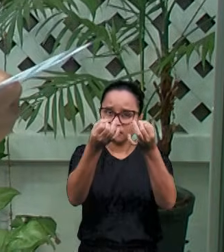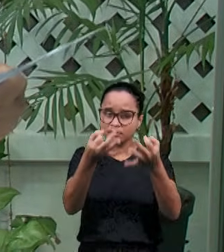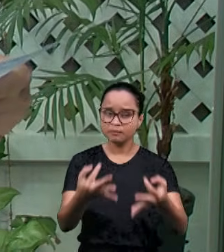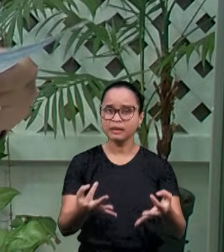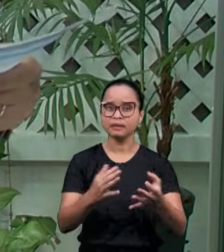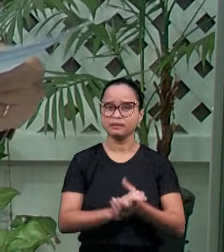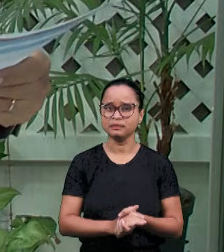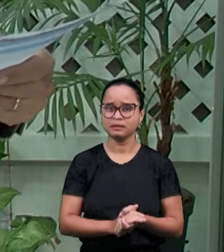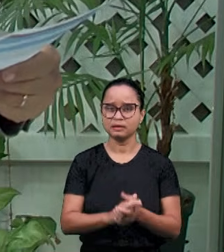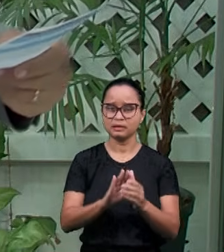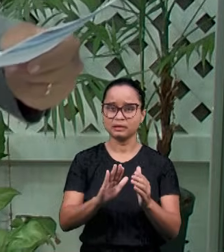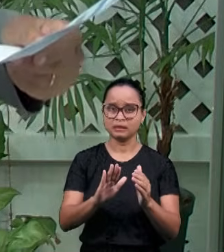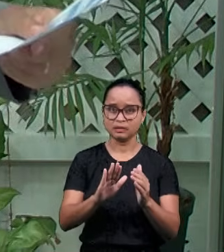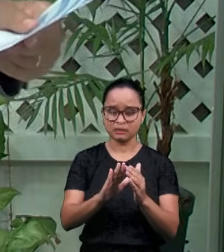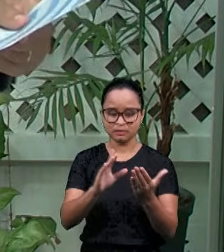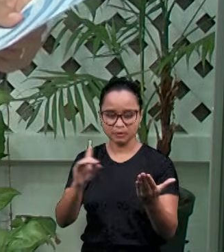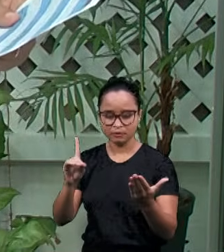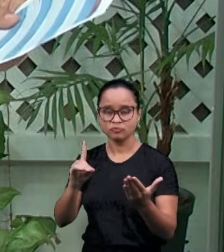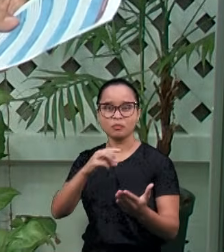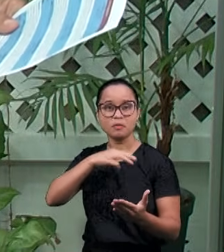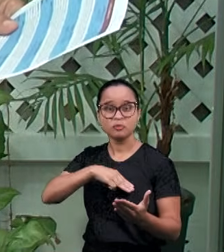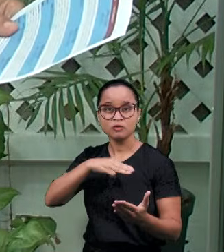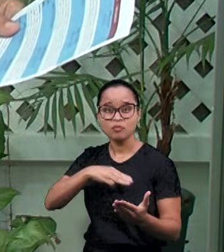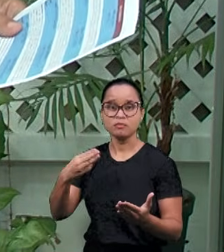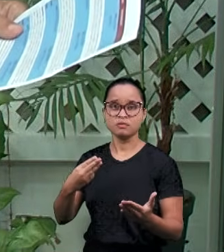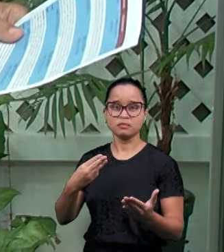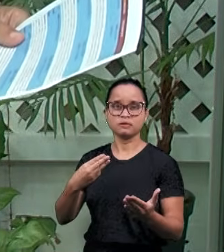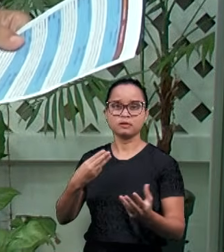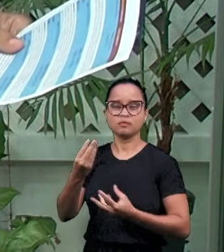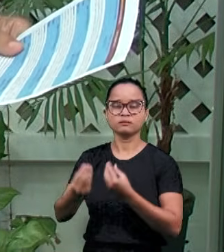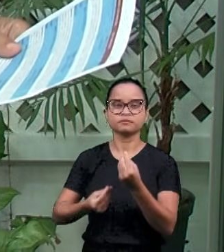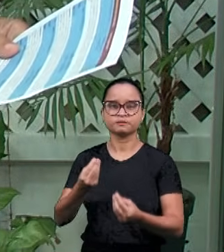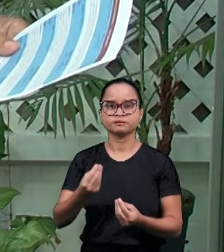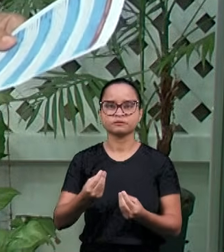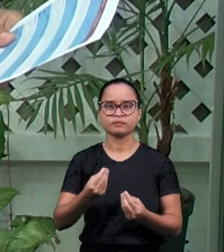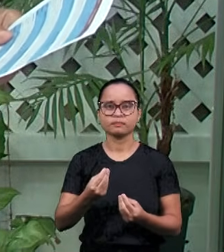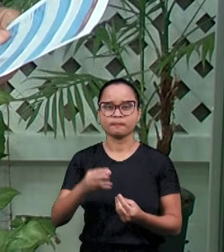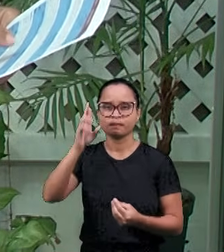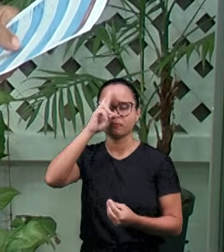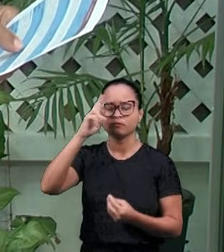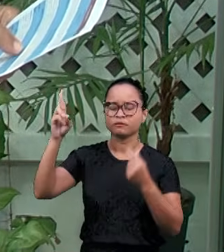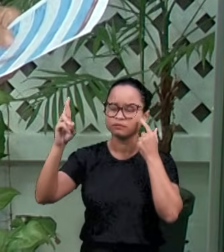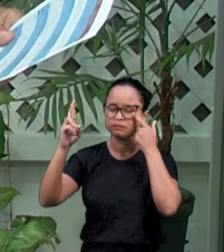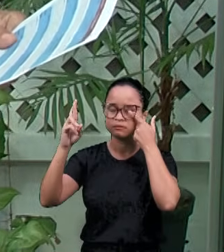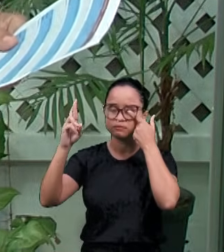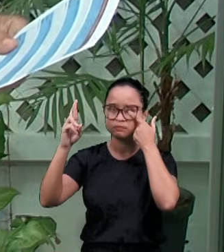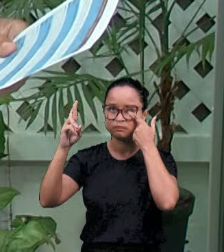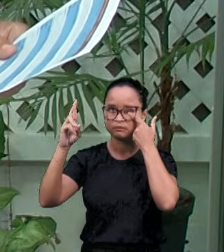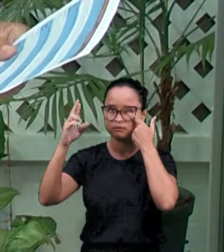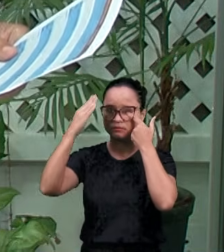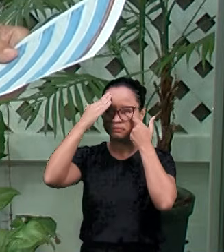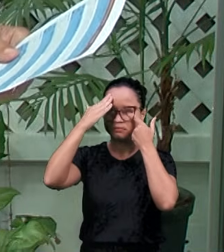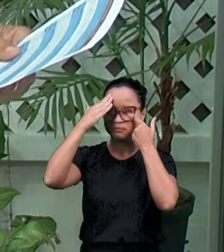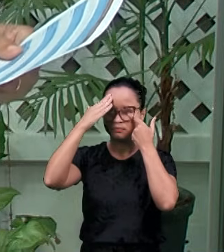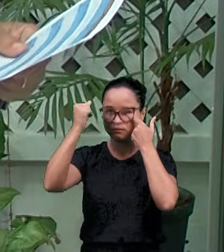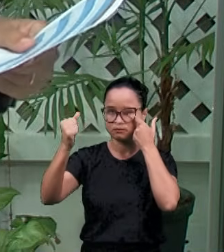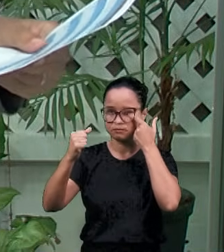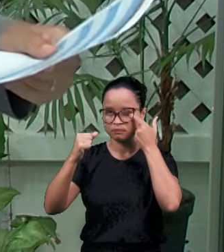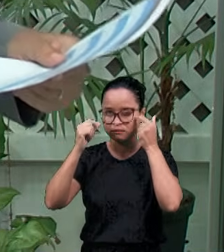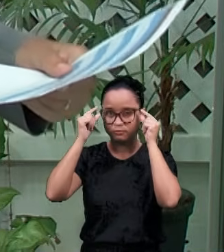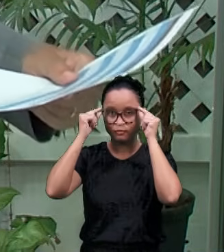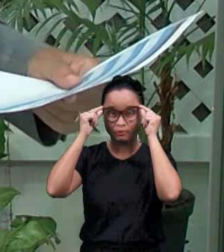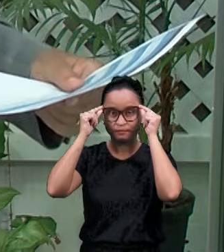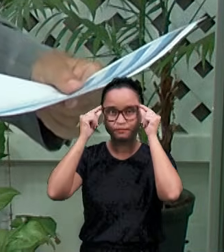que la parole me soit expliquée. Par miséricorde, le Seigneur donne beaucoup de sagesse à ses serviteurs chaque